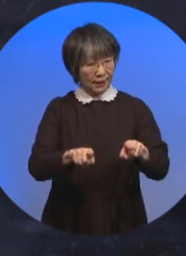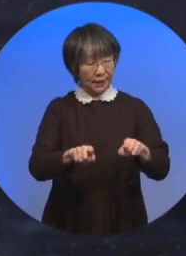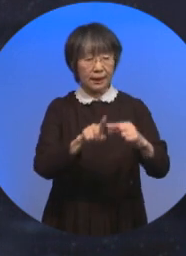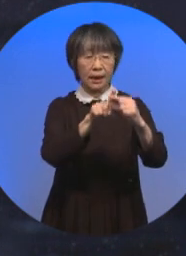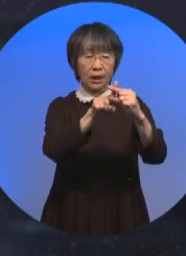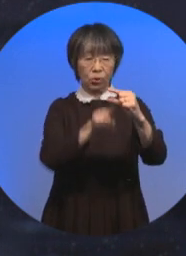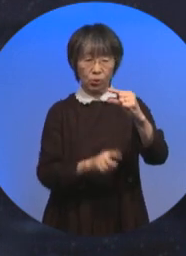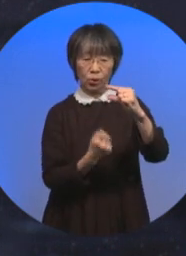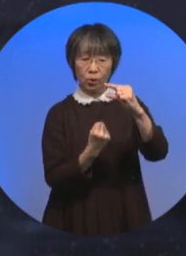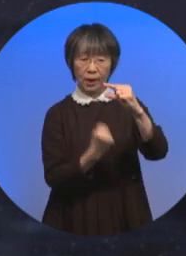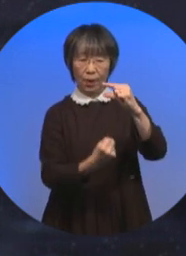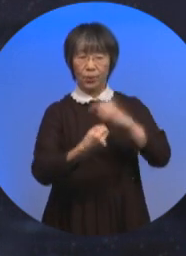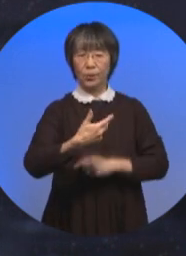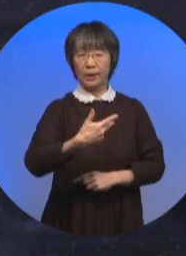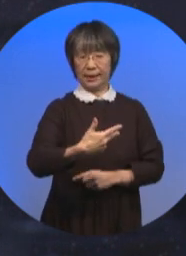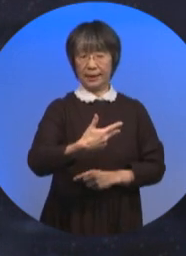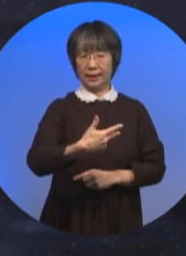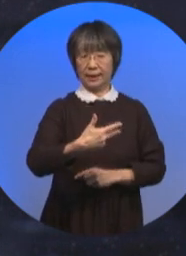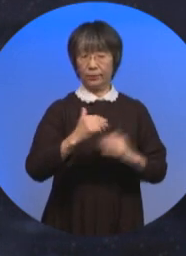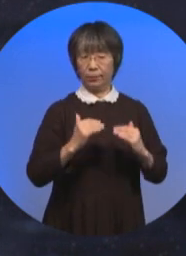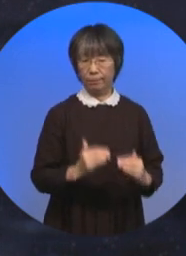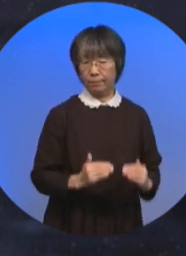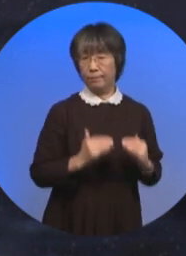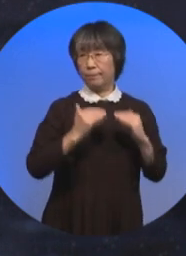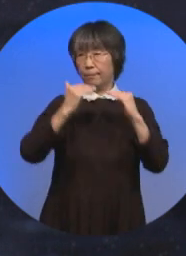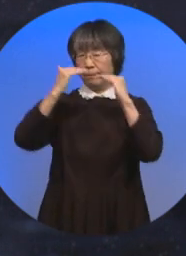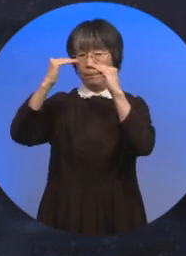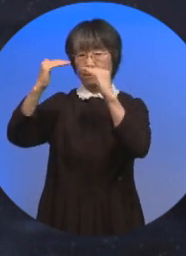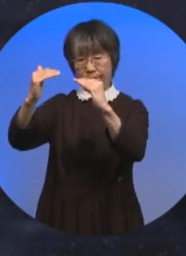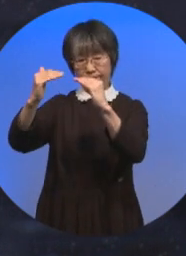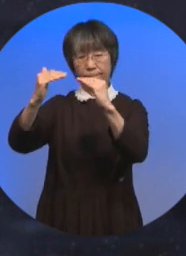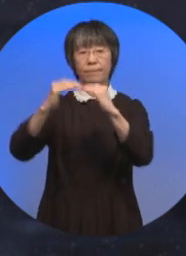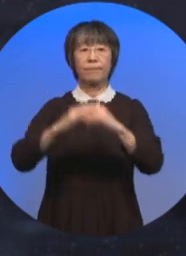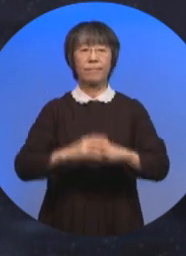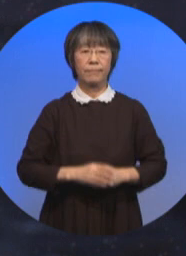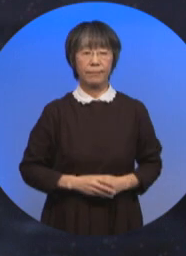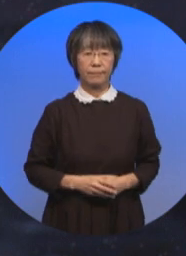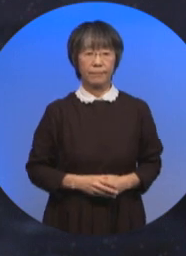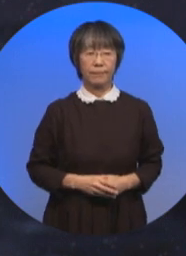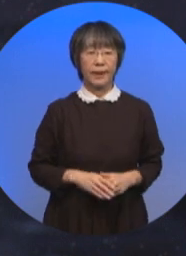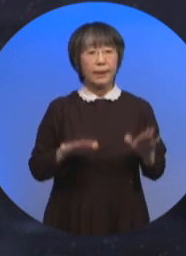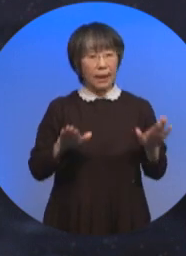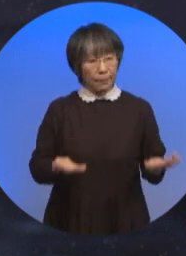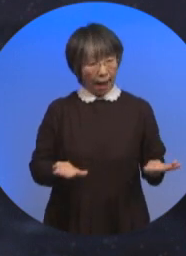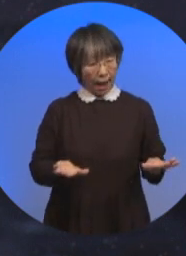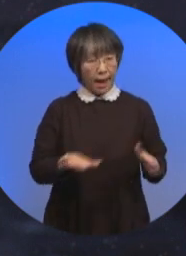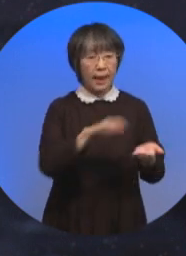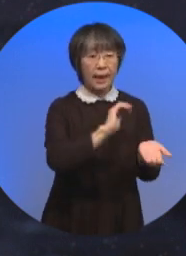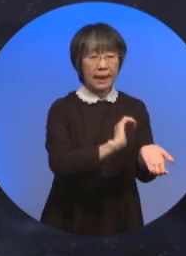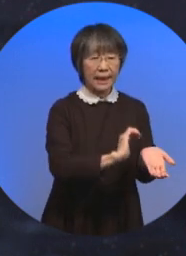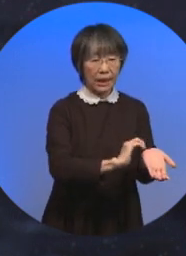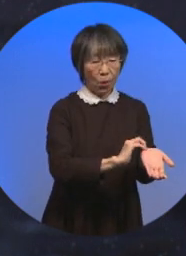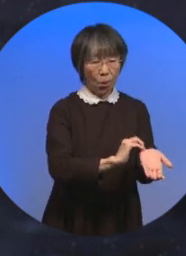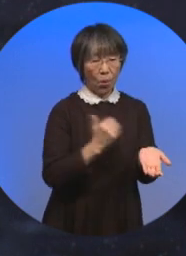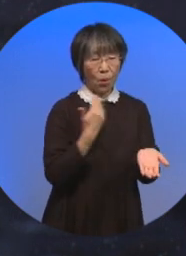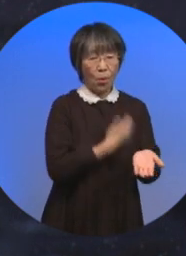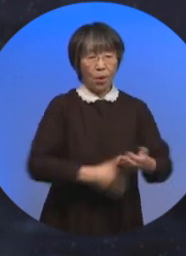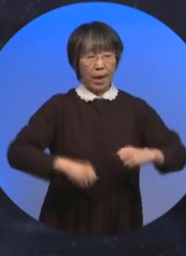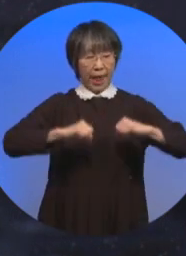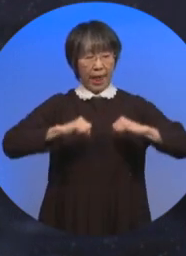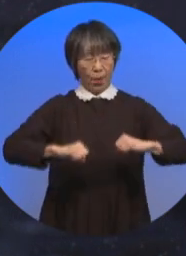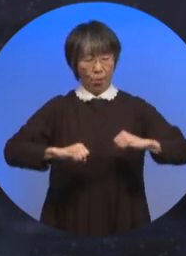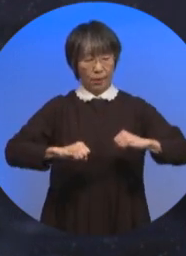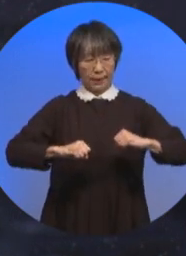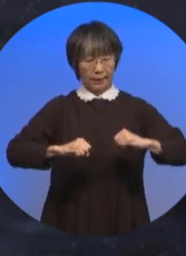核市という一つステップアップした市になります。吹田市今医療健康とても力を入れています